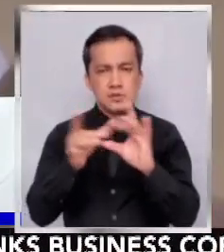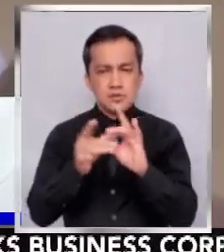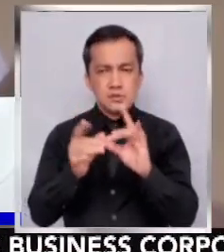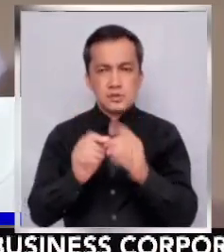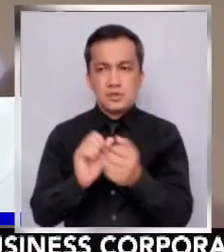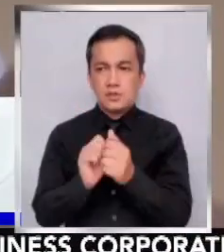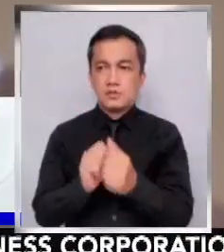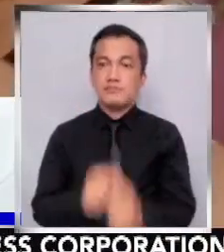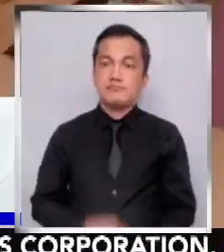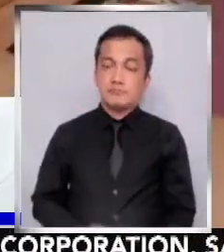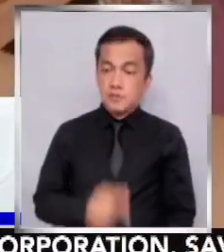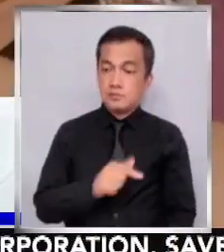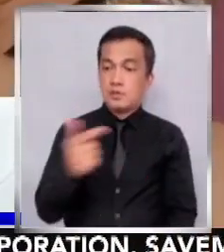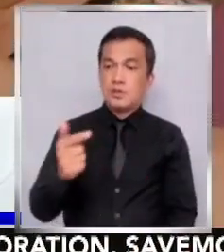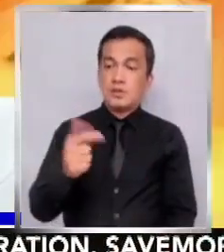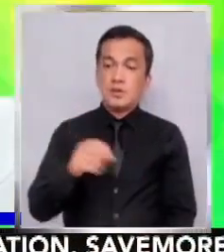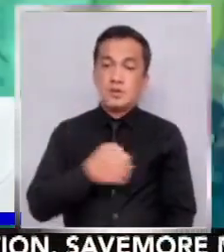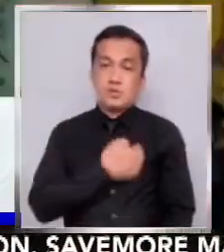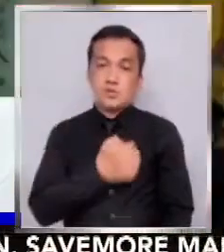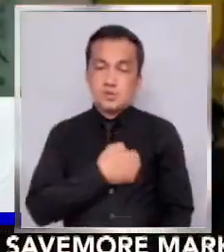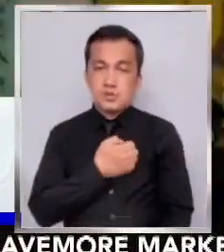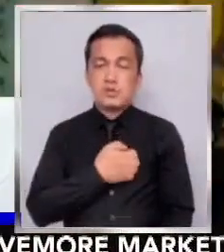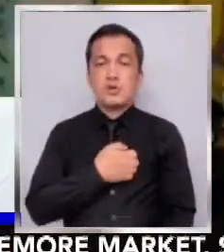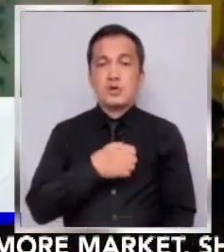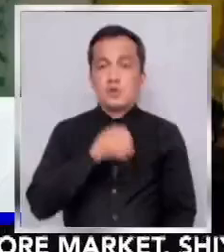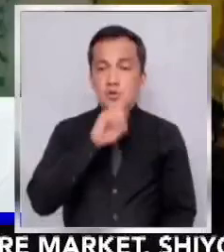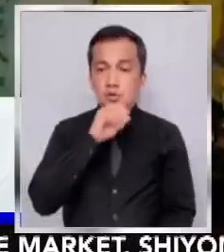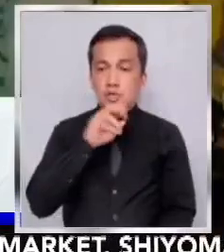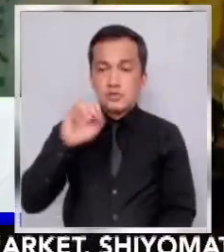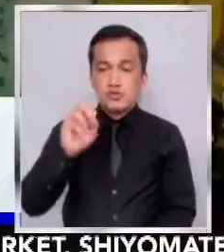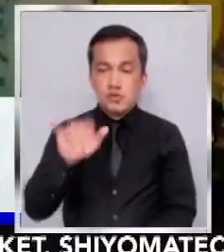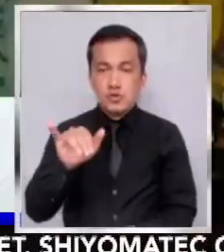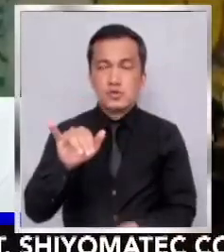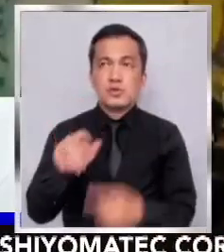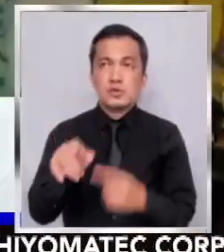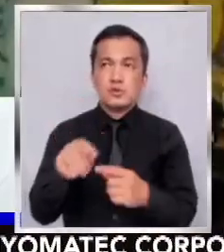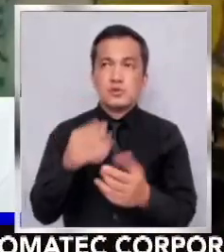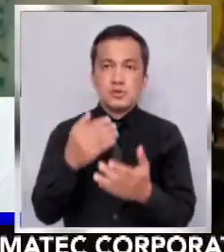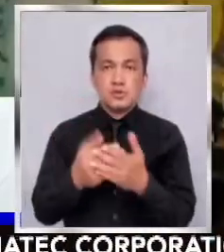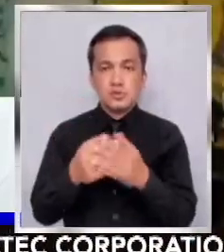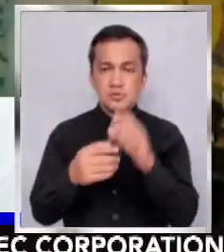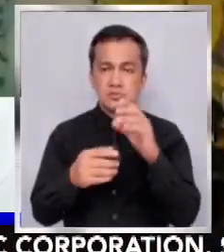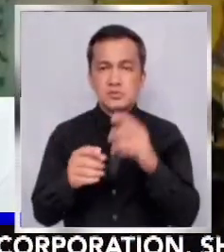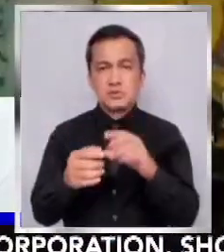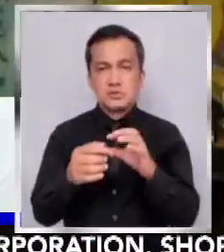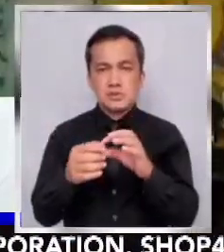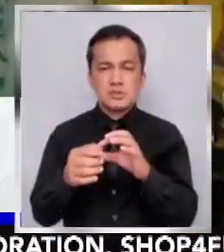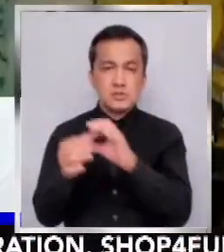Joy and Good Boy, between Lola Joy and Danny, and